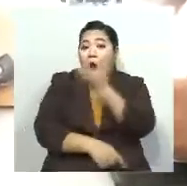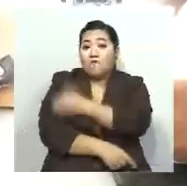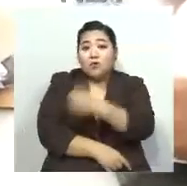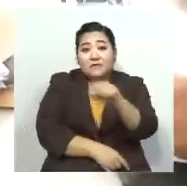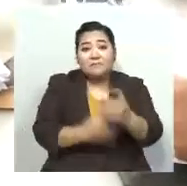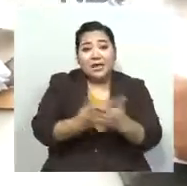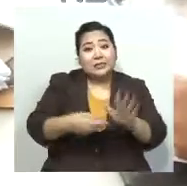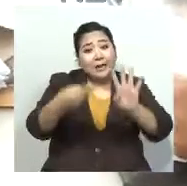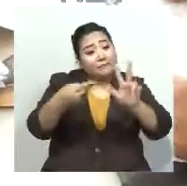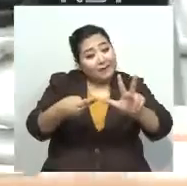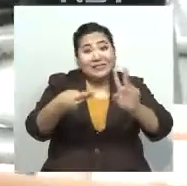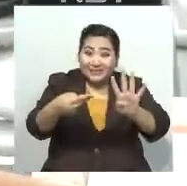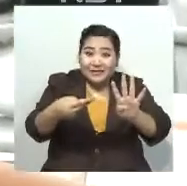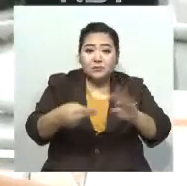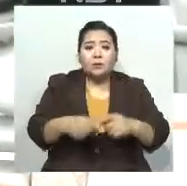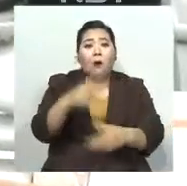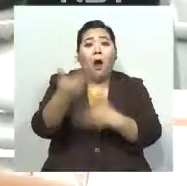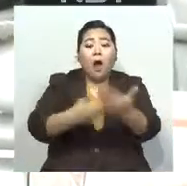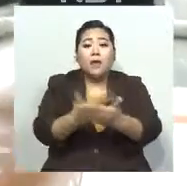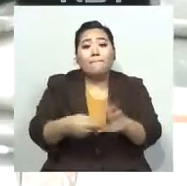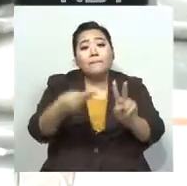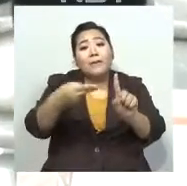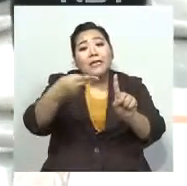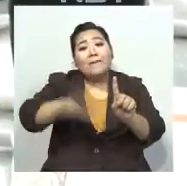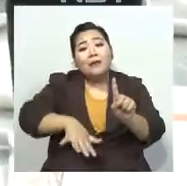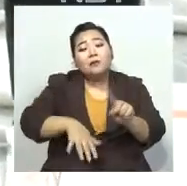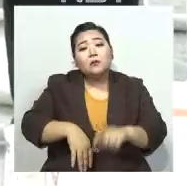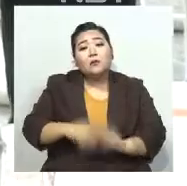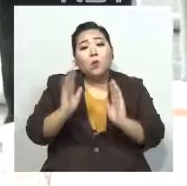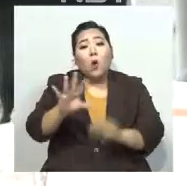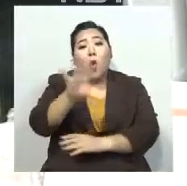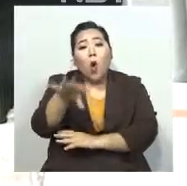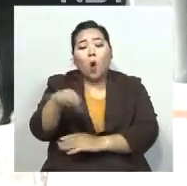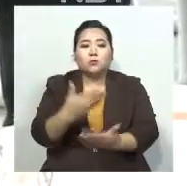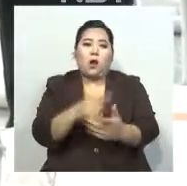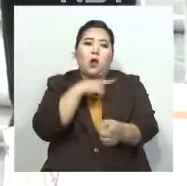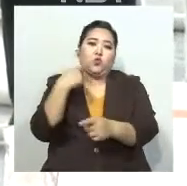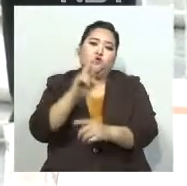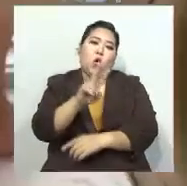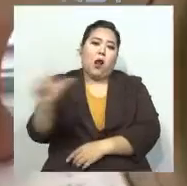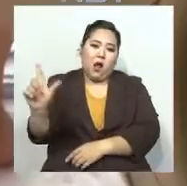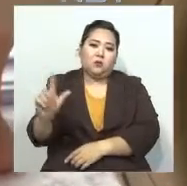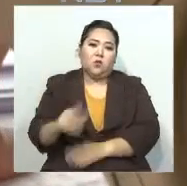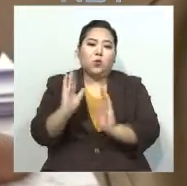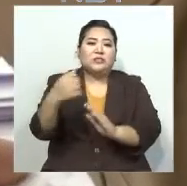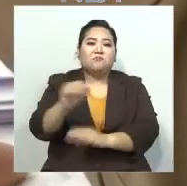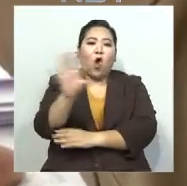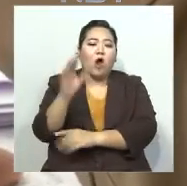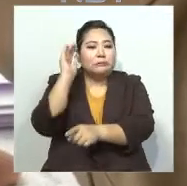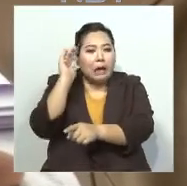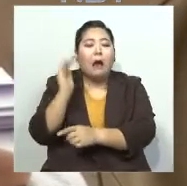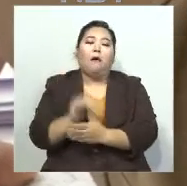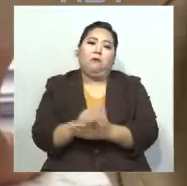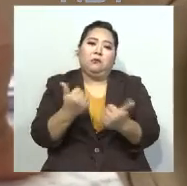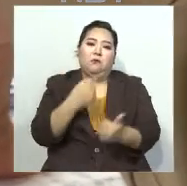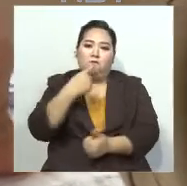าณ 3-40,000 บาทเนี่ยนะฮะทำให้มีผู้เสียหายถูกหลอกกว่า10คนรวมมูลค่าเกือบ2ล้านบาทหลังจากที่แจ้งความไปแล้วแต่คดีไม่